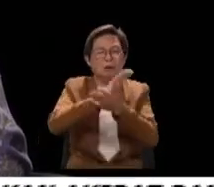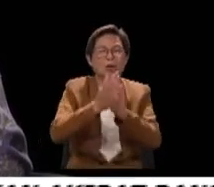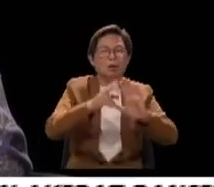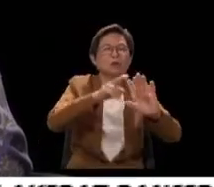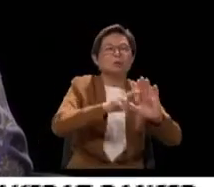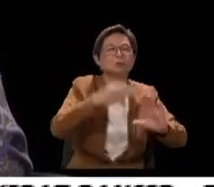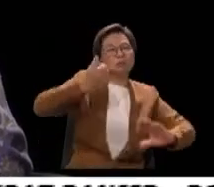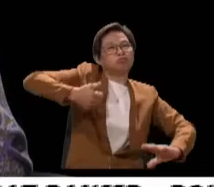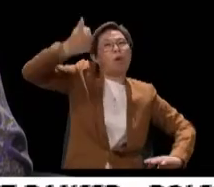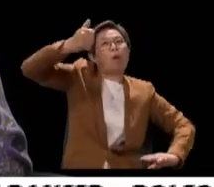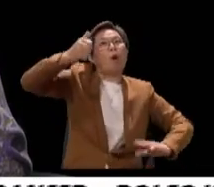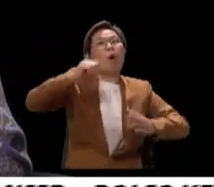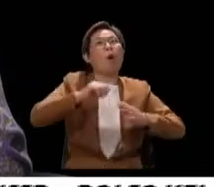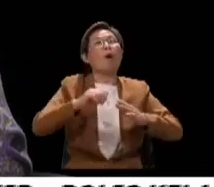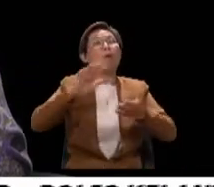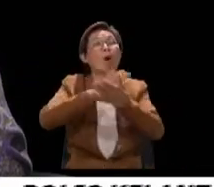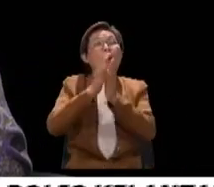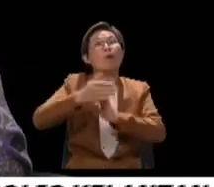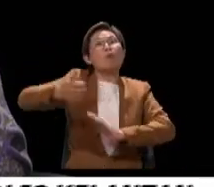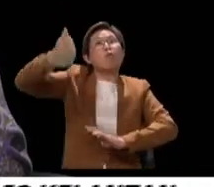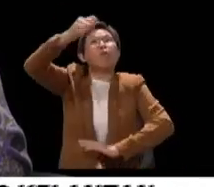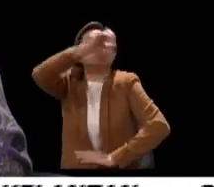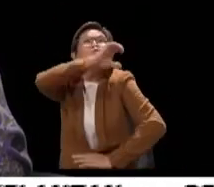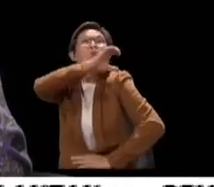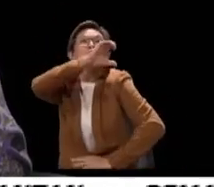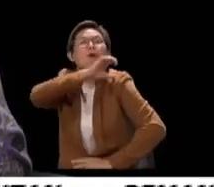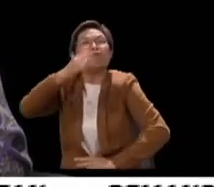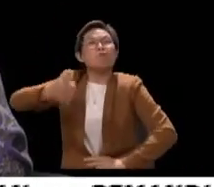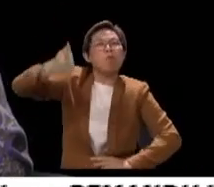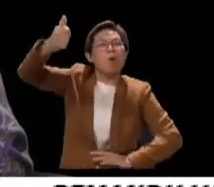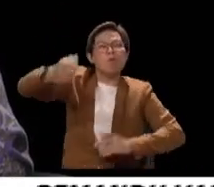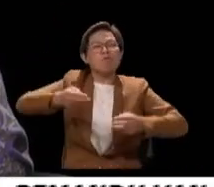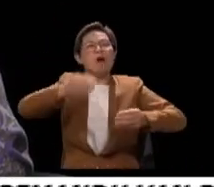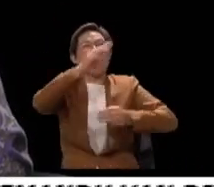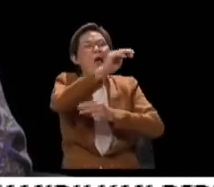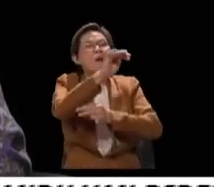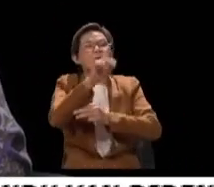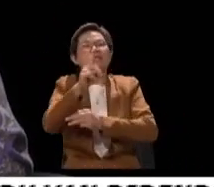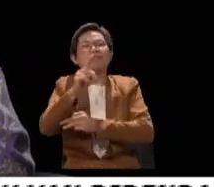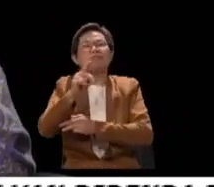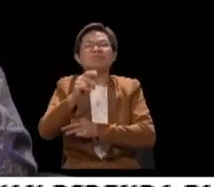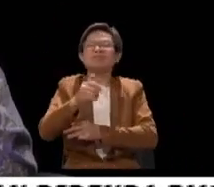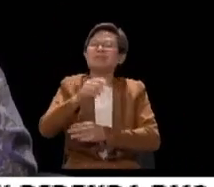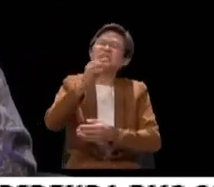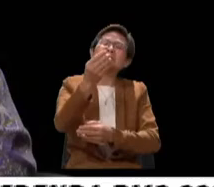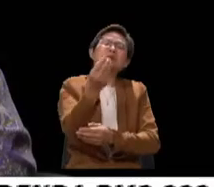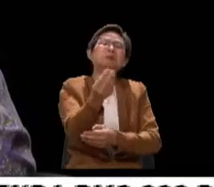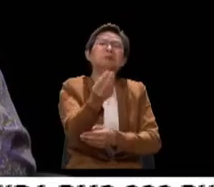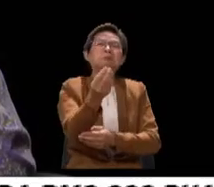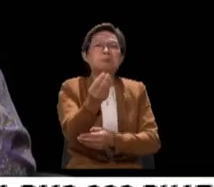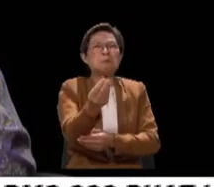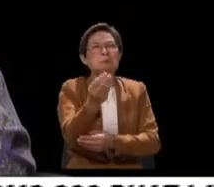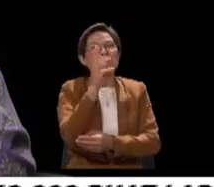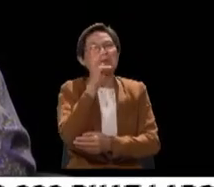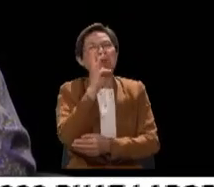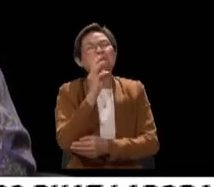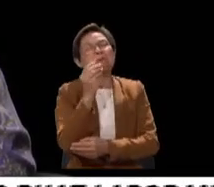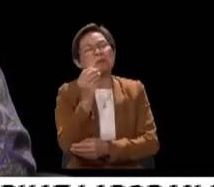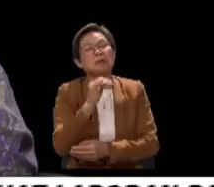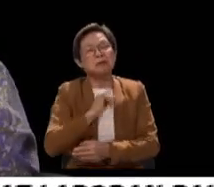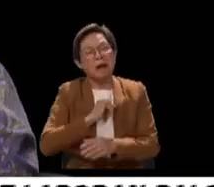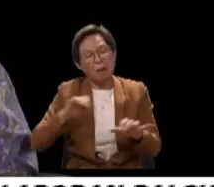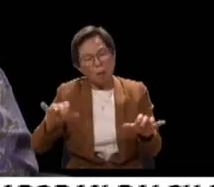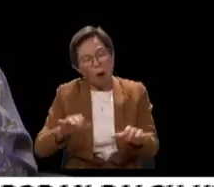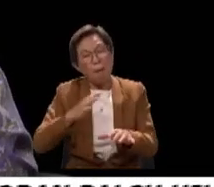kerusi kerusi pengerusi kerusierusi managing director itu masih lagi kurang lagi tapi apa yang saya laksanakan